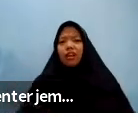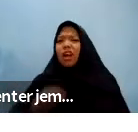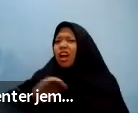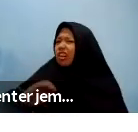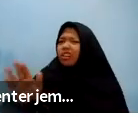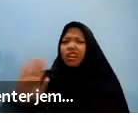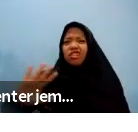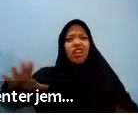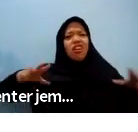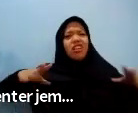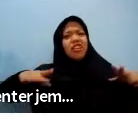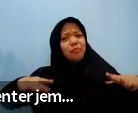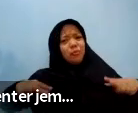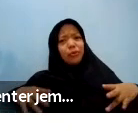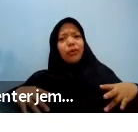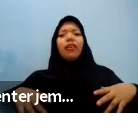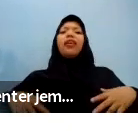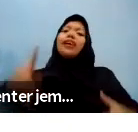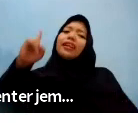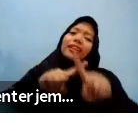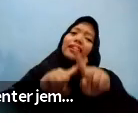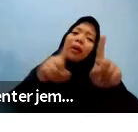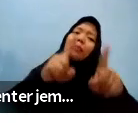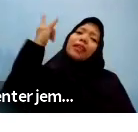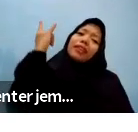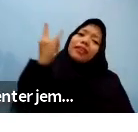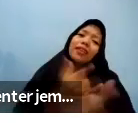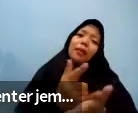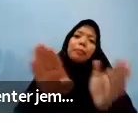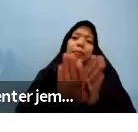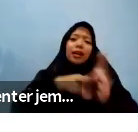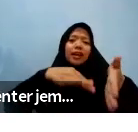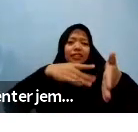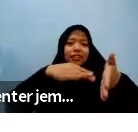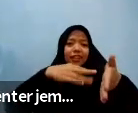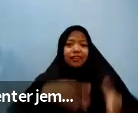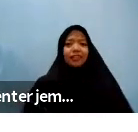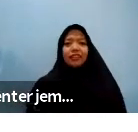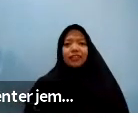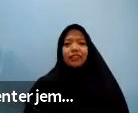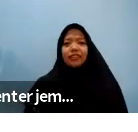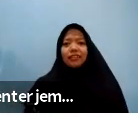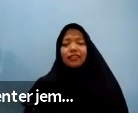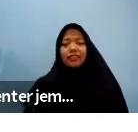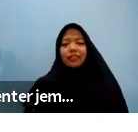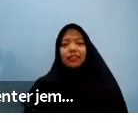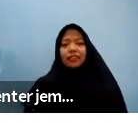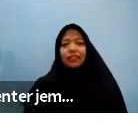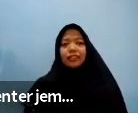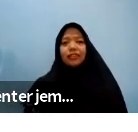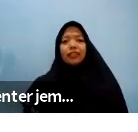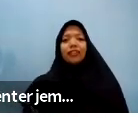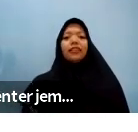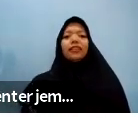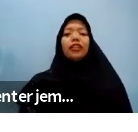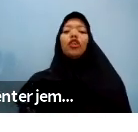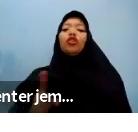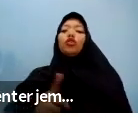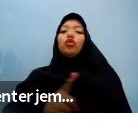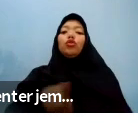hak untuk mendapatkan pelayanan pendidikan lalu melindungi mereka dari dampak buruk of it